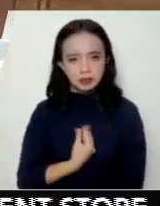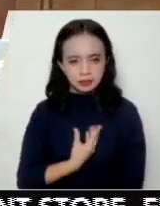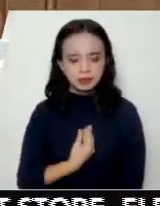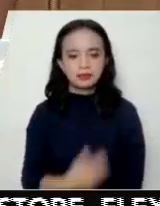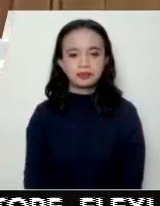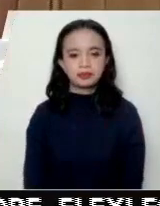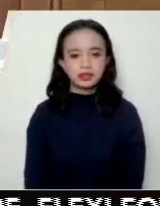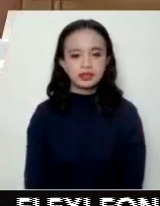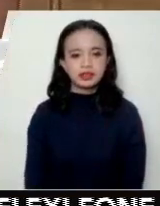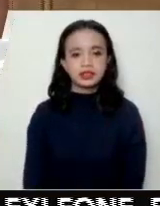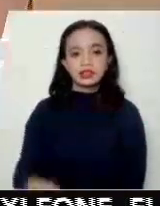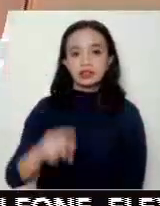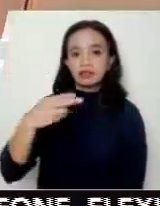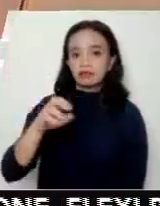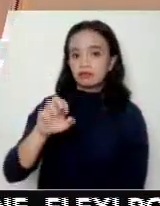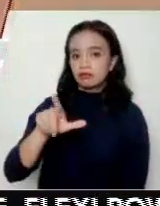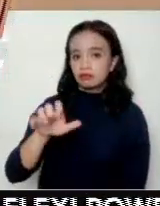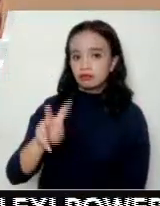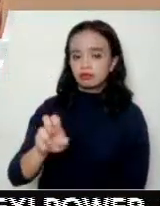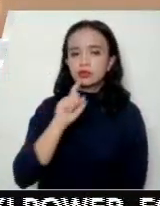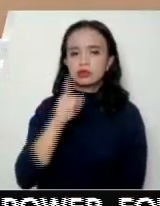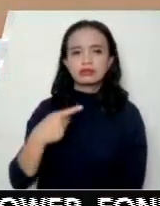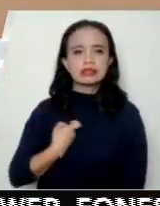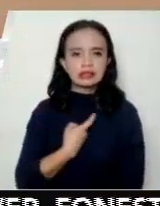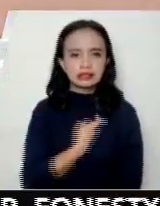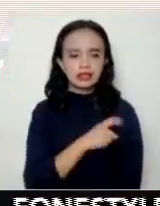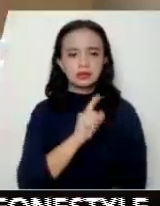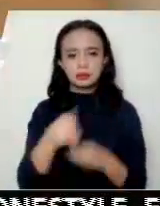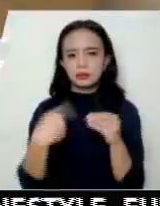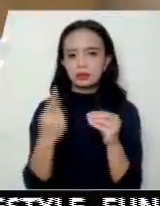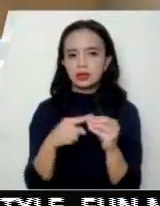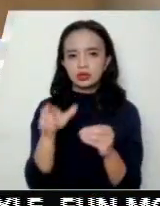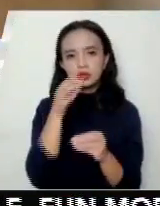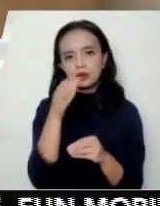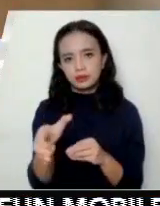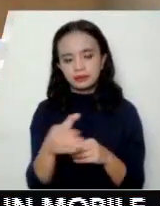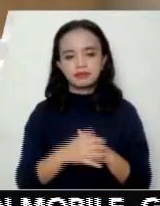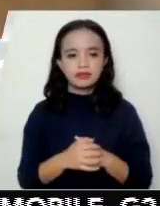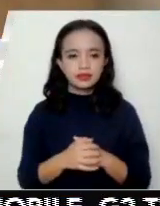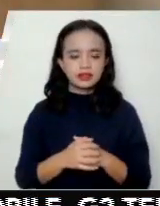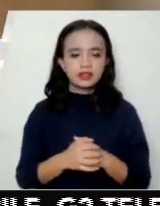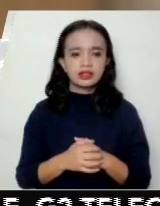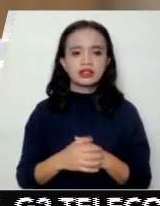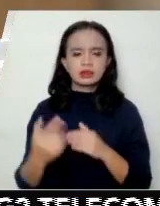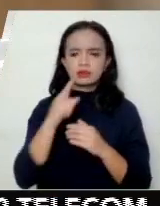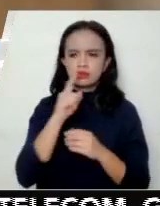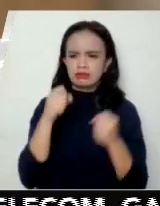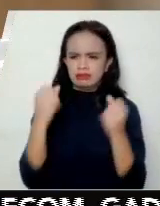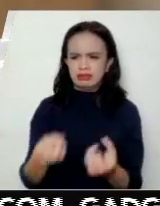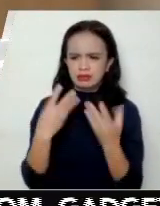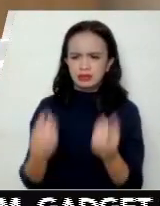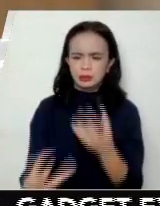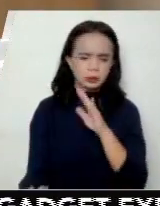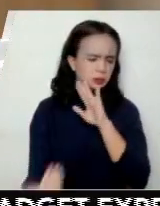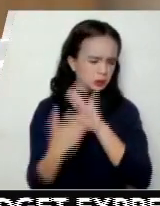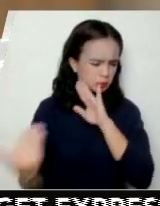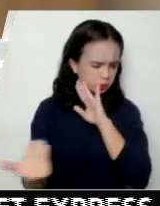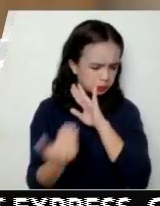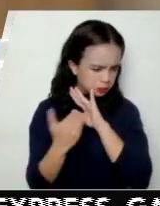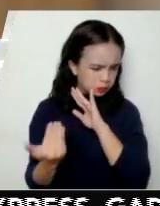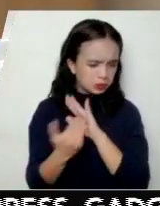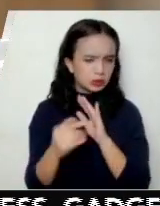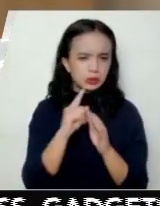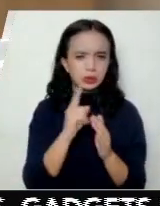ni herlin na nasaktan siya sa mga naglalabasang komento bugbog na bugbog na nga ho ako torture na torture na po ako talaga sa mga